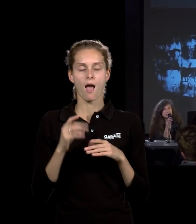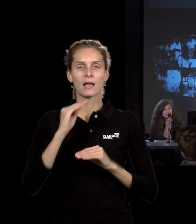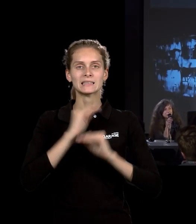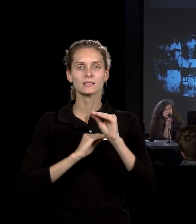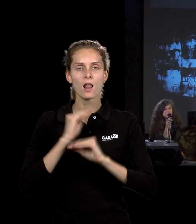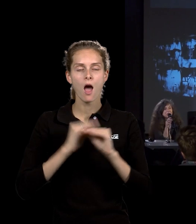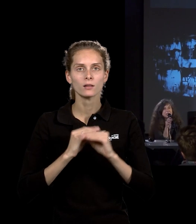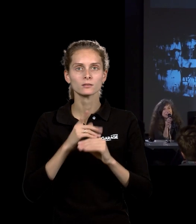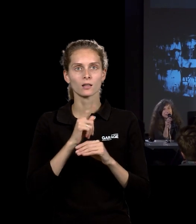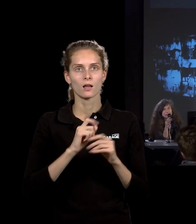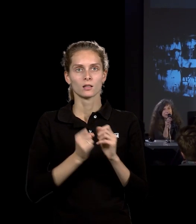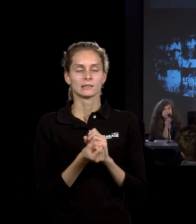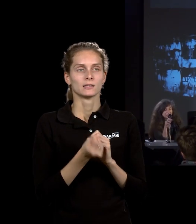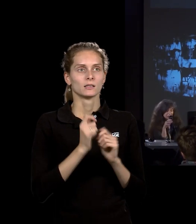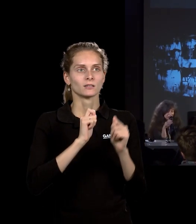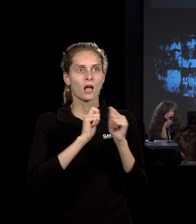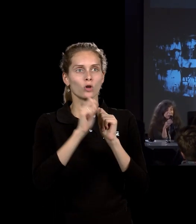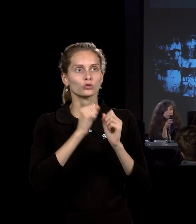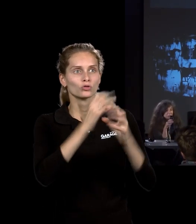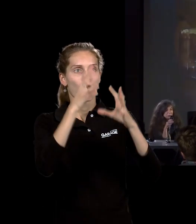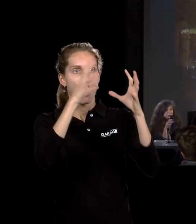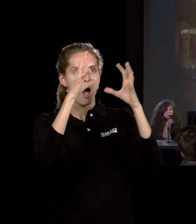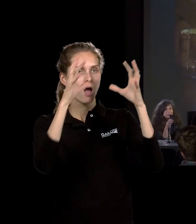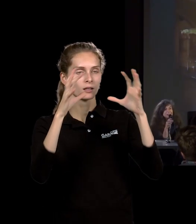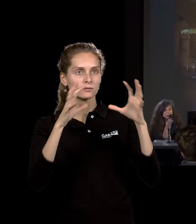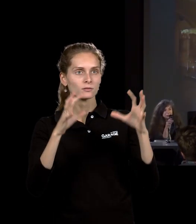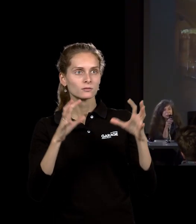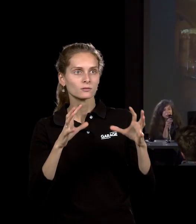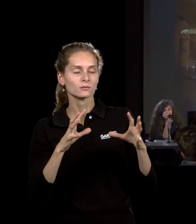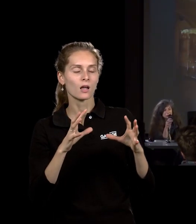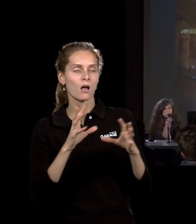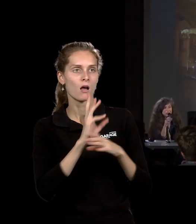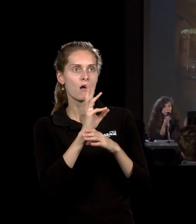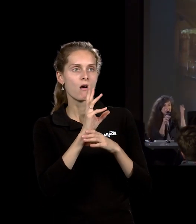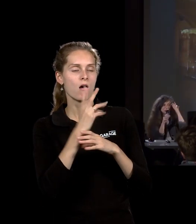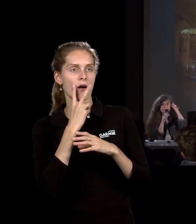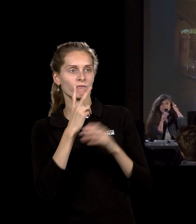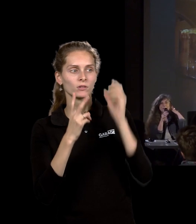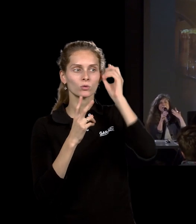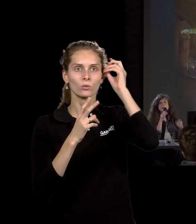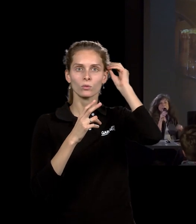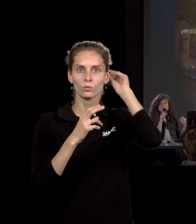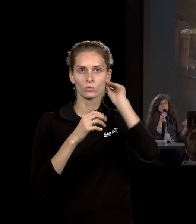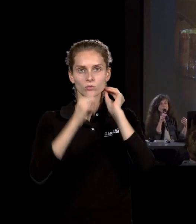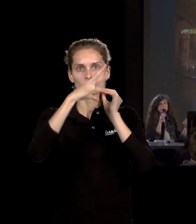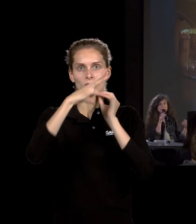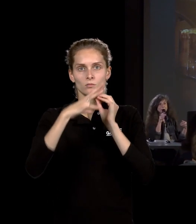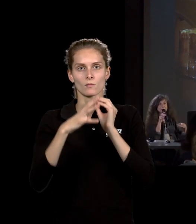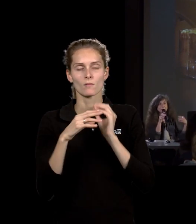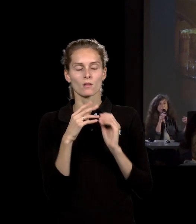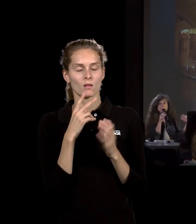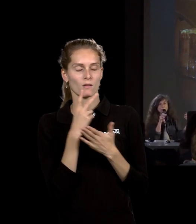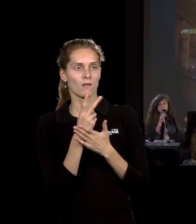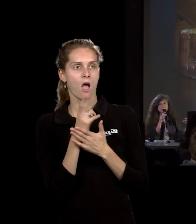плексиглазовая стена, которая зажигается, и становятся видны эти стулья, то, что там эти изображения на ней. В зависимости от